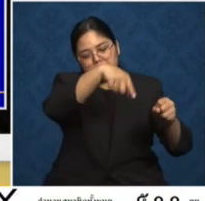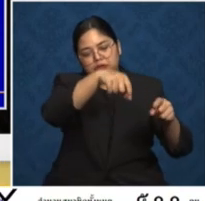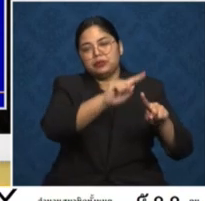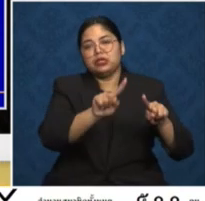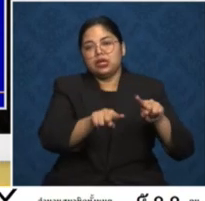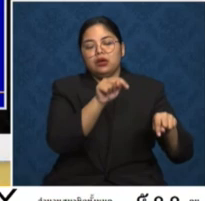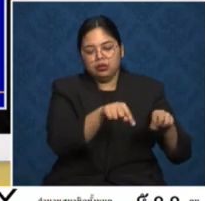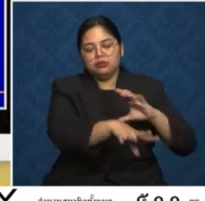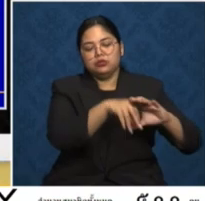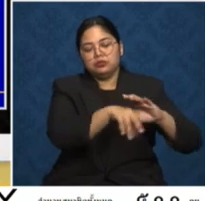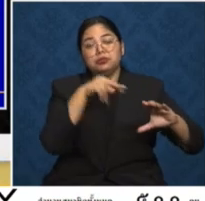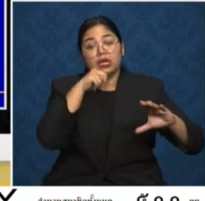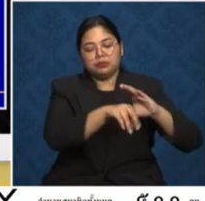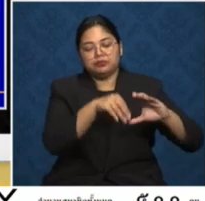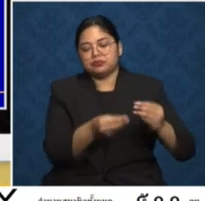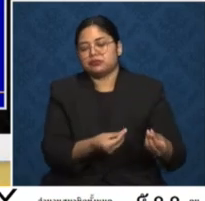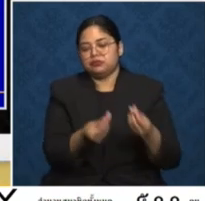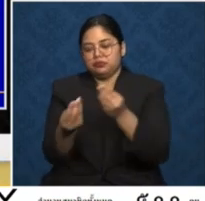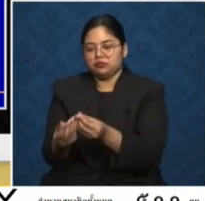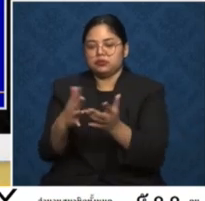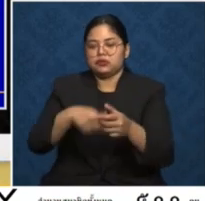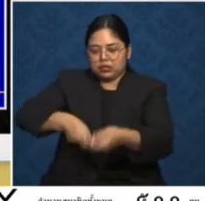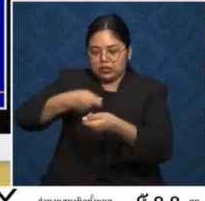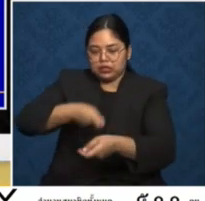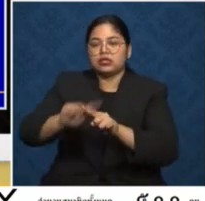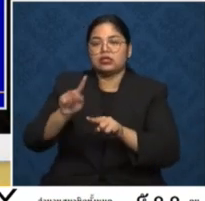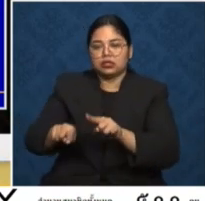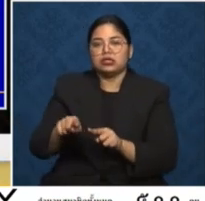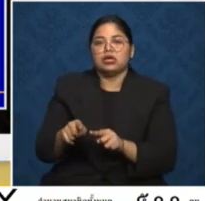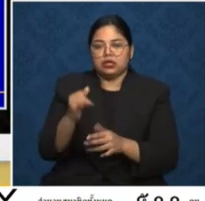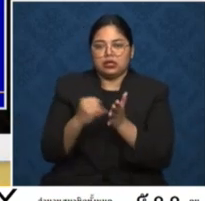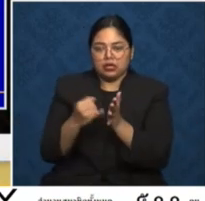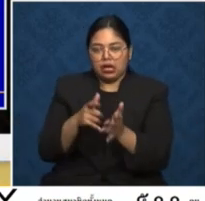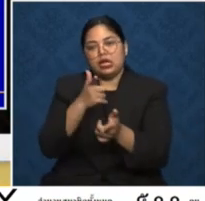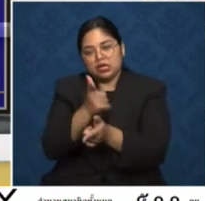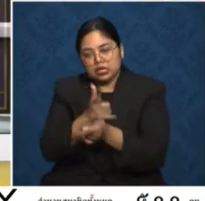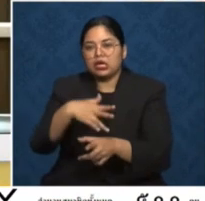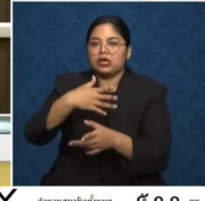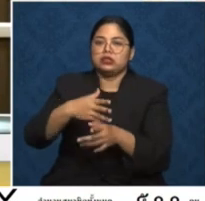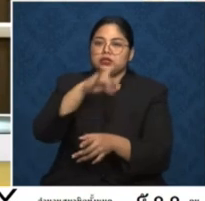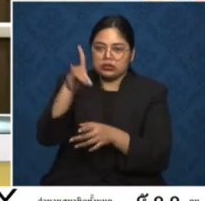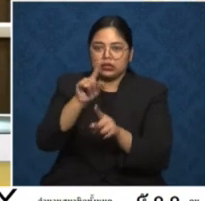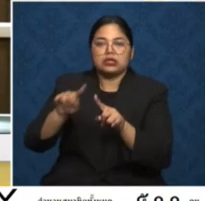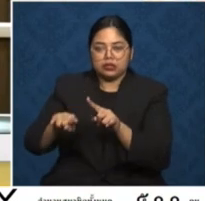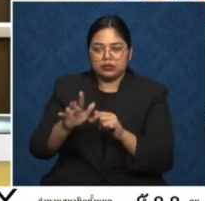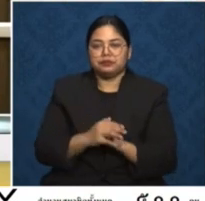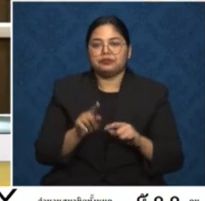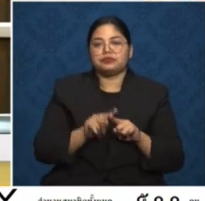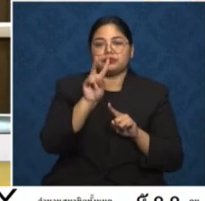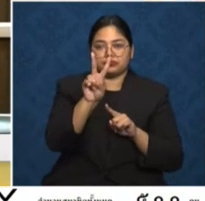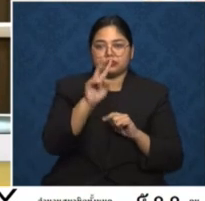ถานีที่สูบน้ำไปให้ประชาชนนั้นได้ทำการเกษตรและเพาะปลูกเลี้ยงสัตว์นะครับเรื่องที่สองก็คือเรื่อง